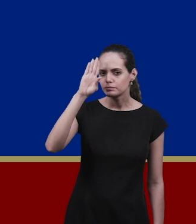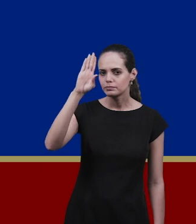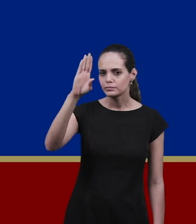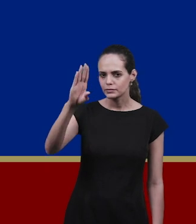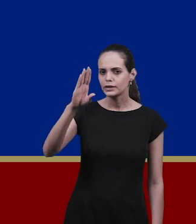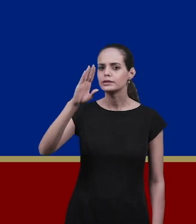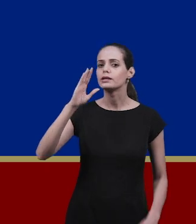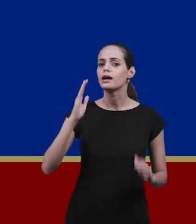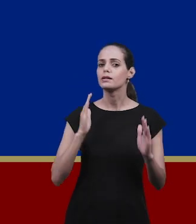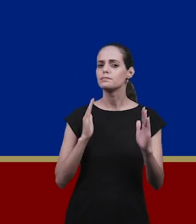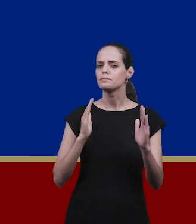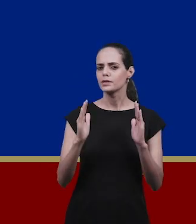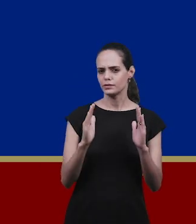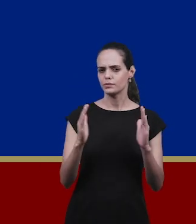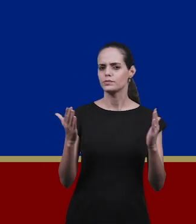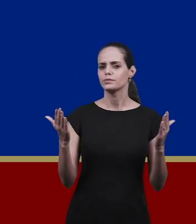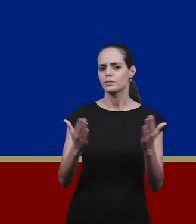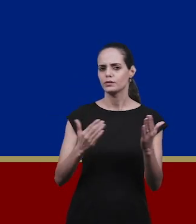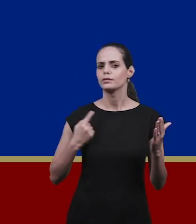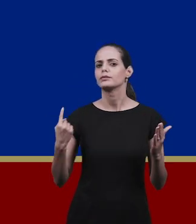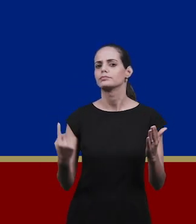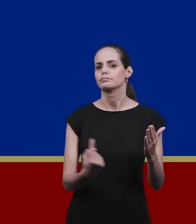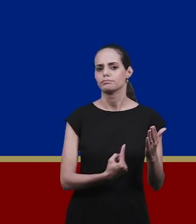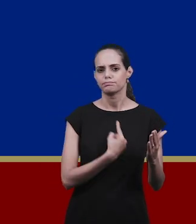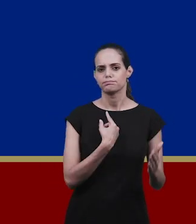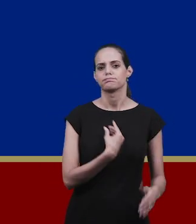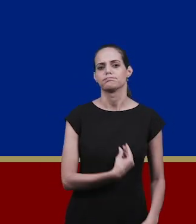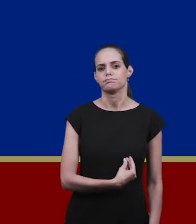moi, principalement dans ce moment